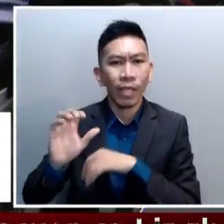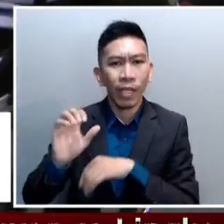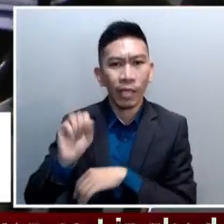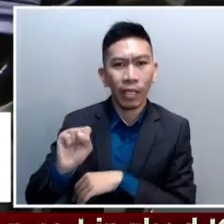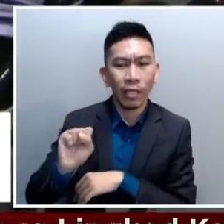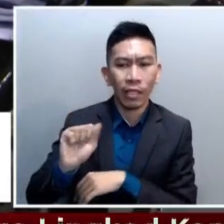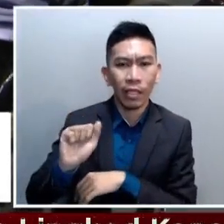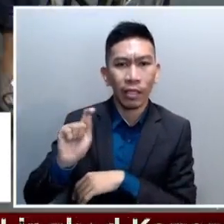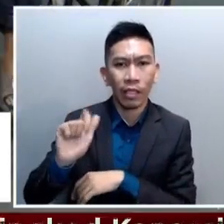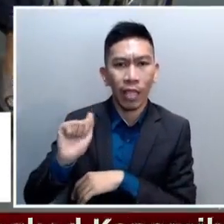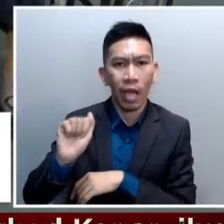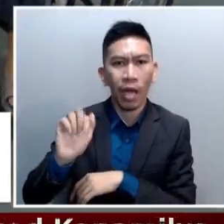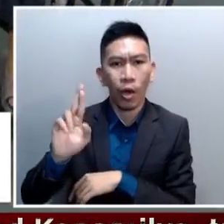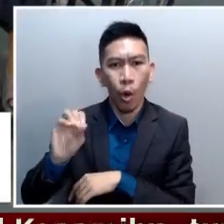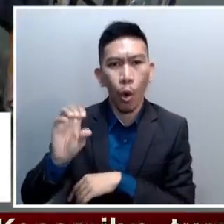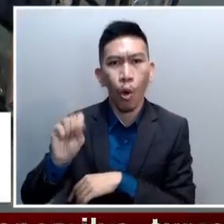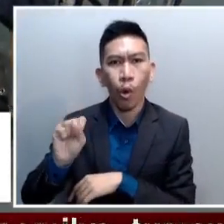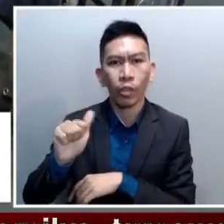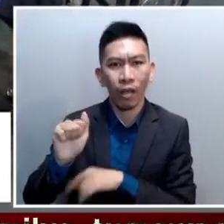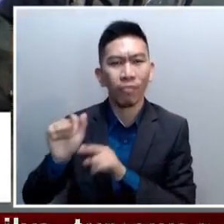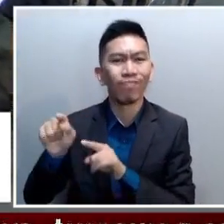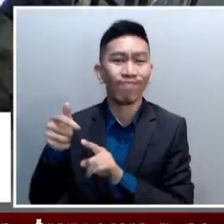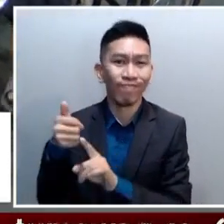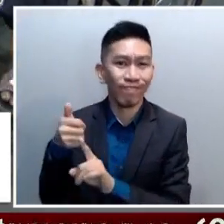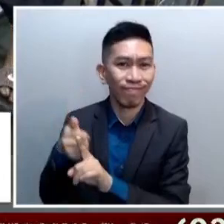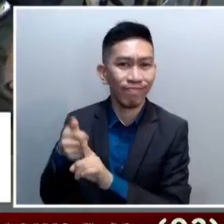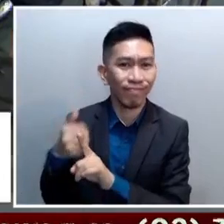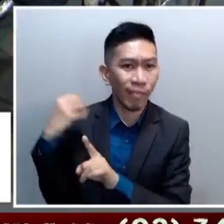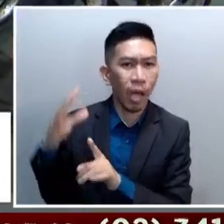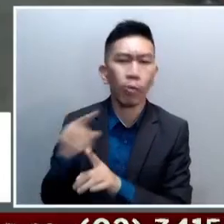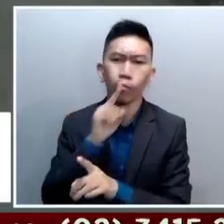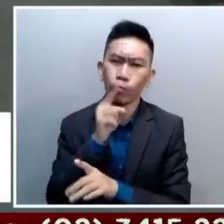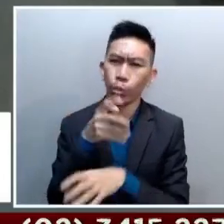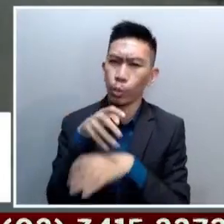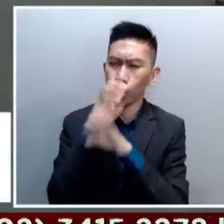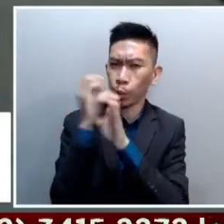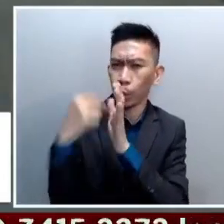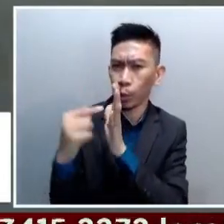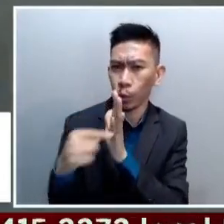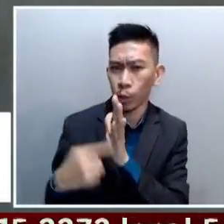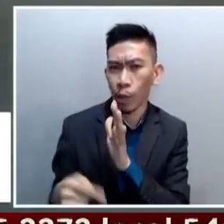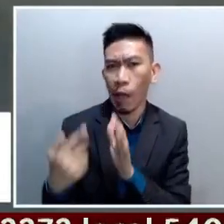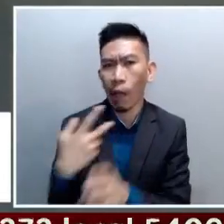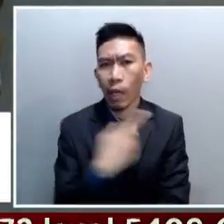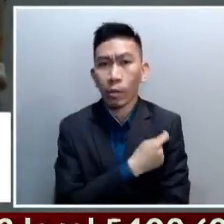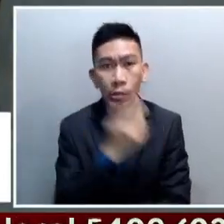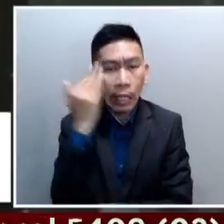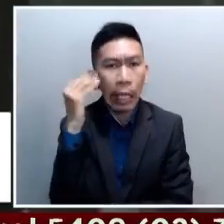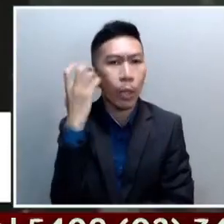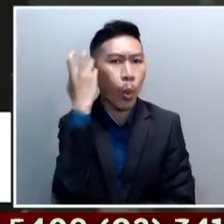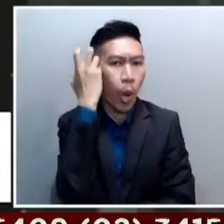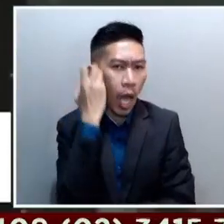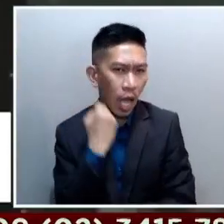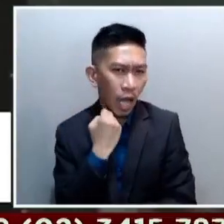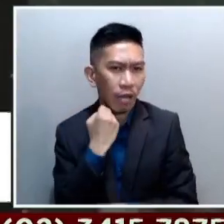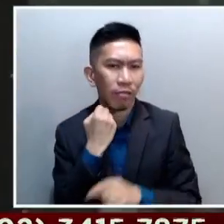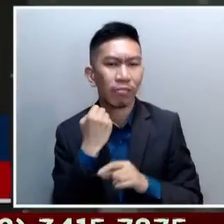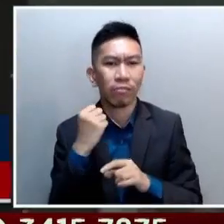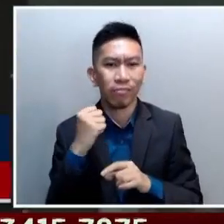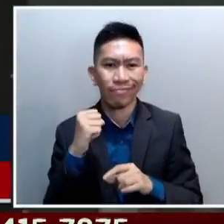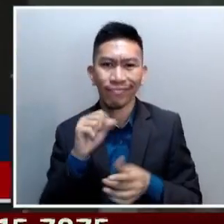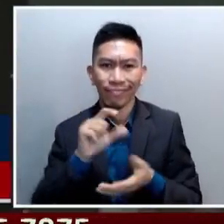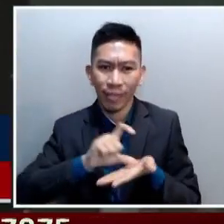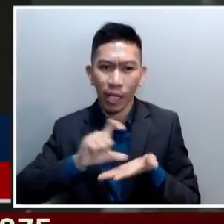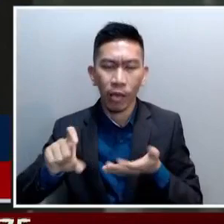sa pag-screen ng mga nagpapabakuna dahil sa limitadong supply. Since priority is the senior citizens, we only allowed the